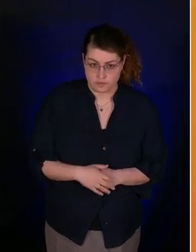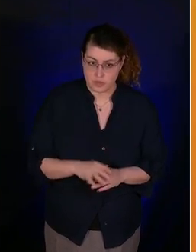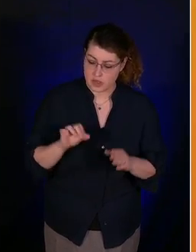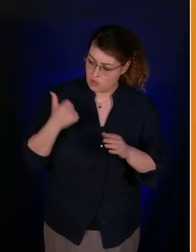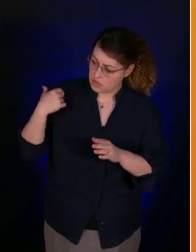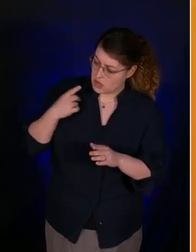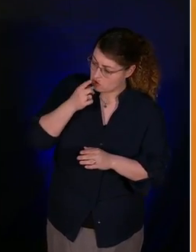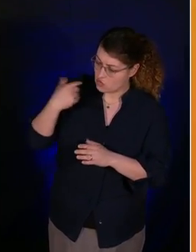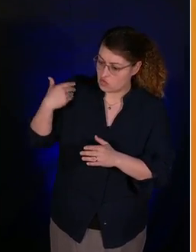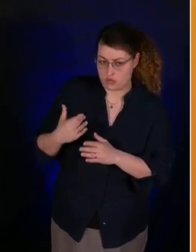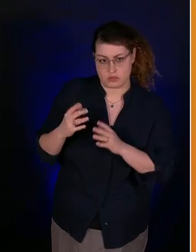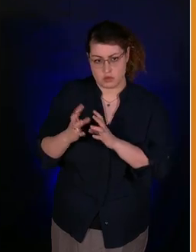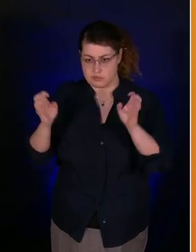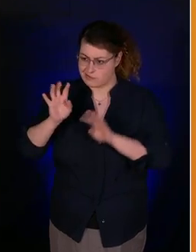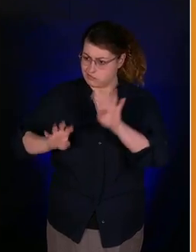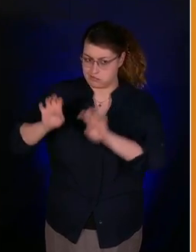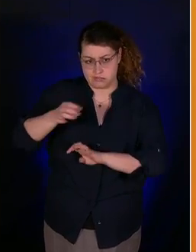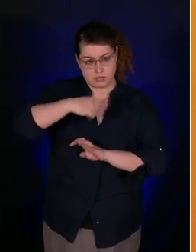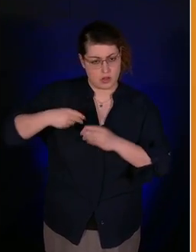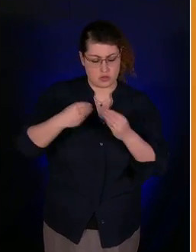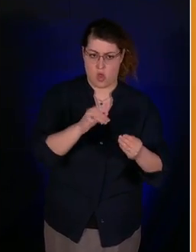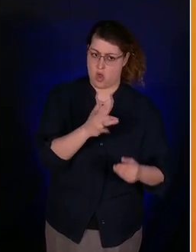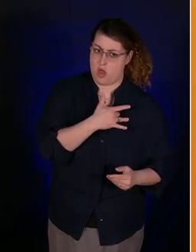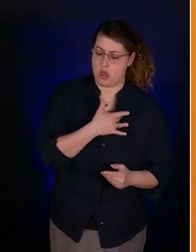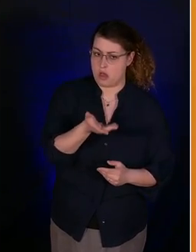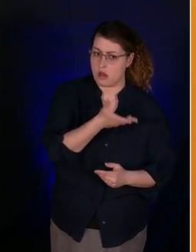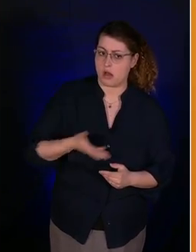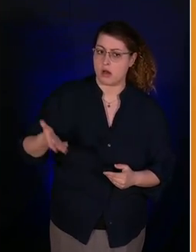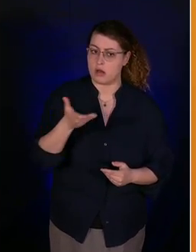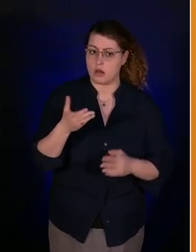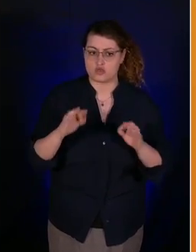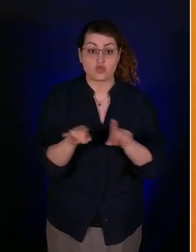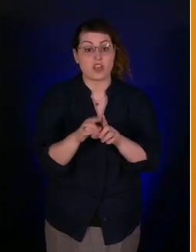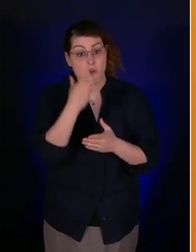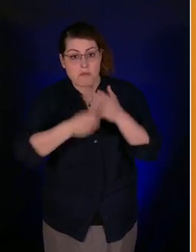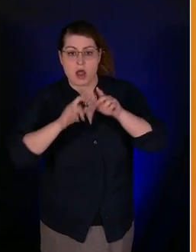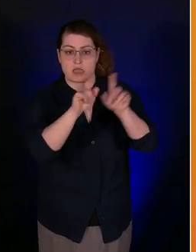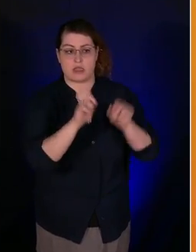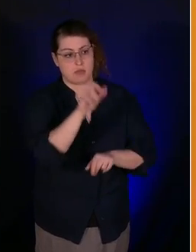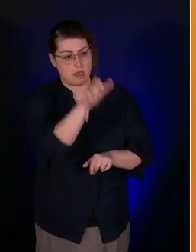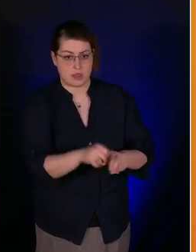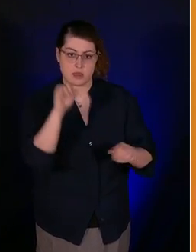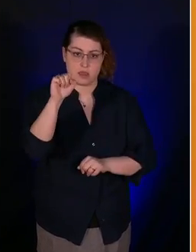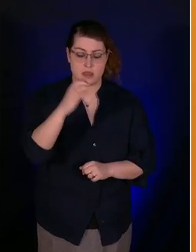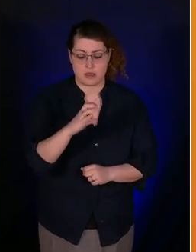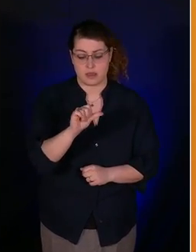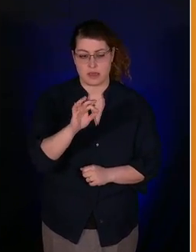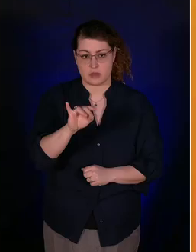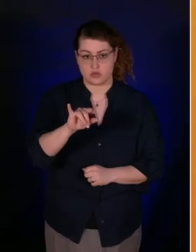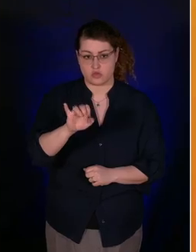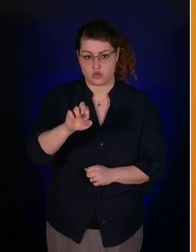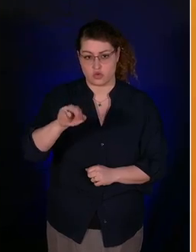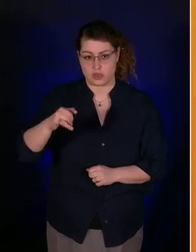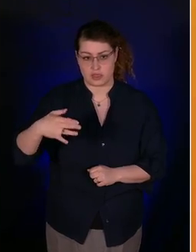ont finalement choqué quelques-unes et quelques-uns d'entre nous, tout comme le manque de respect pour la camarade Catherine Perret lors de son passage à la